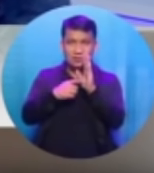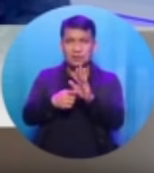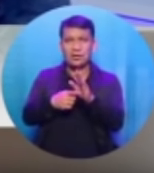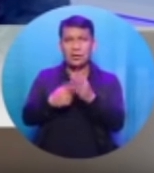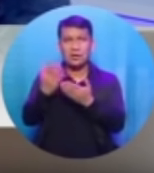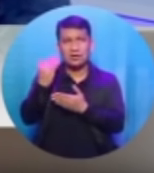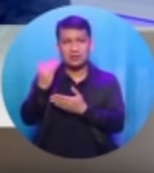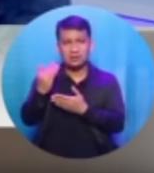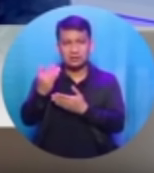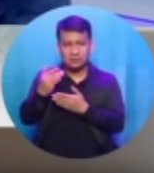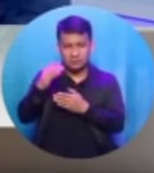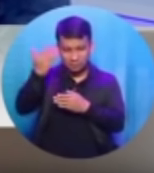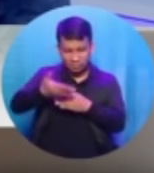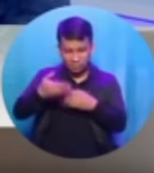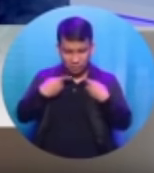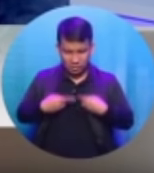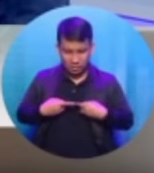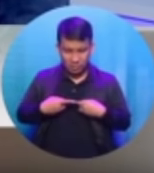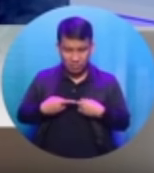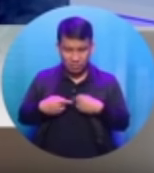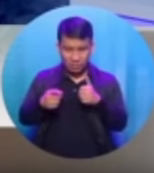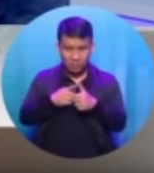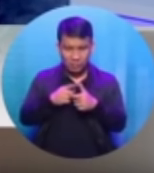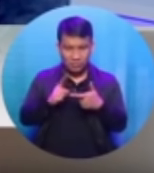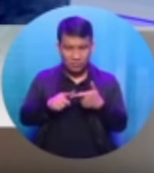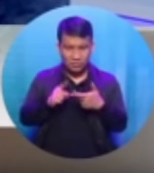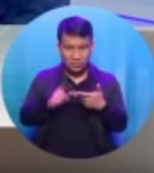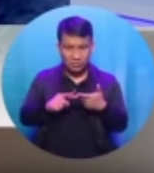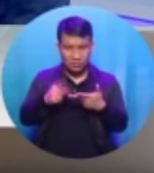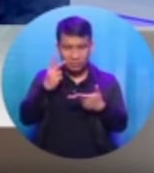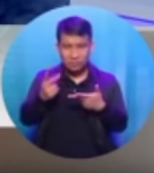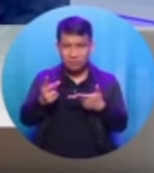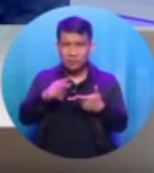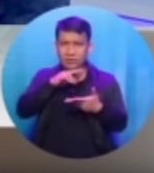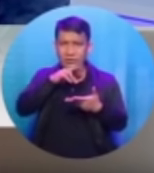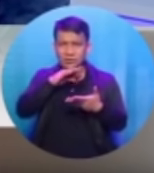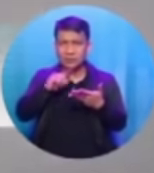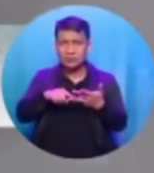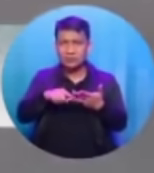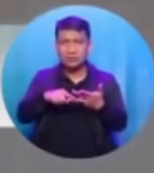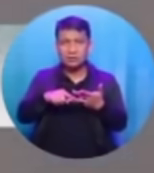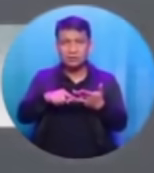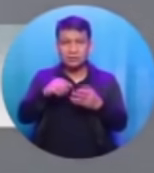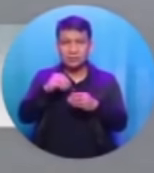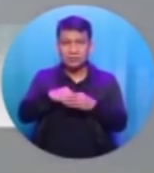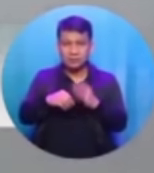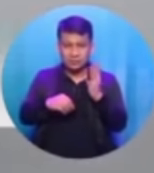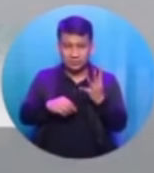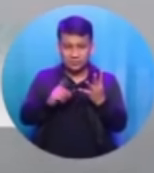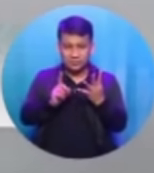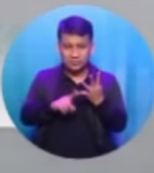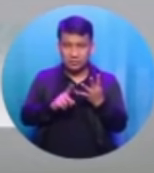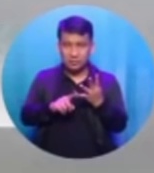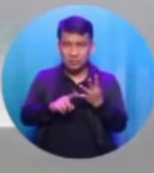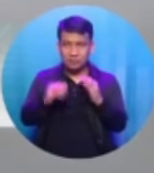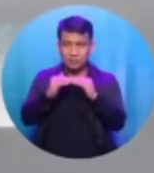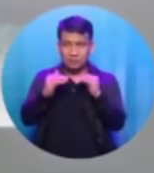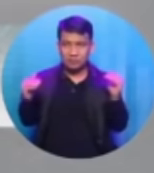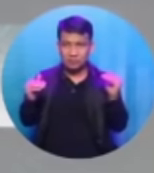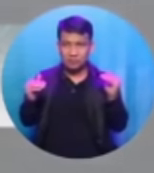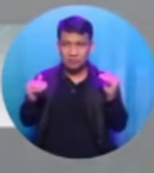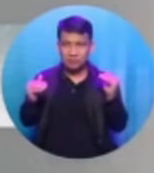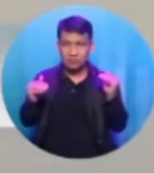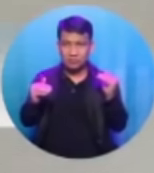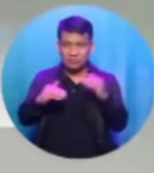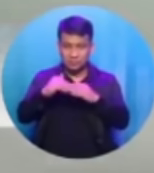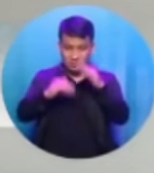mga gear, protective opo gear. Opo. Pangatlo, na intindihan ko na napakadumi sa loob. Opo, Mayor. Pang-apat, yung unfair labor practice,